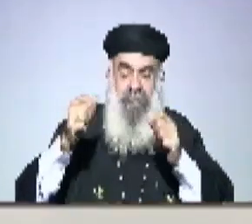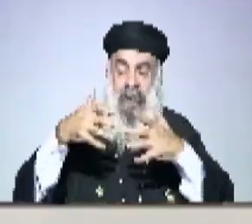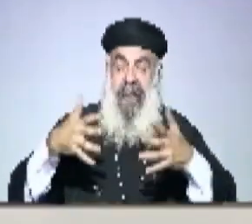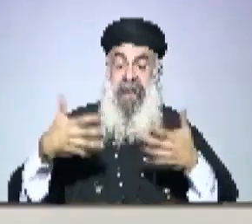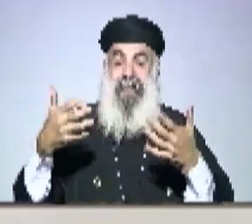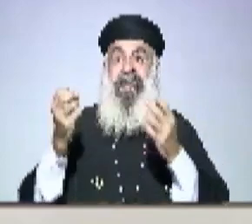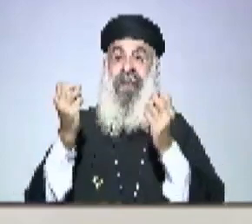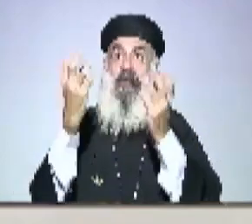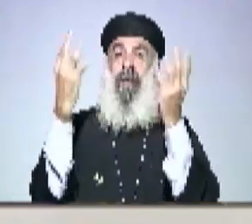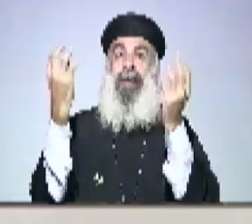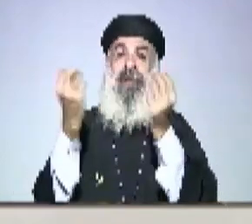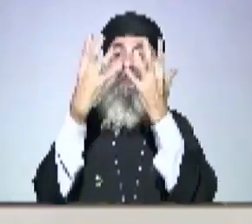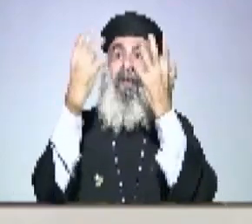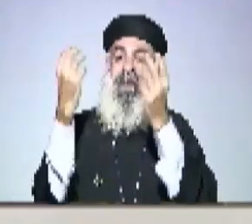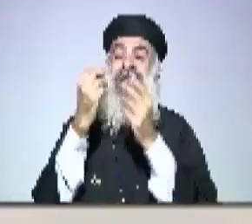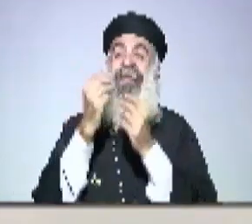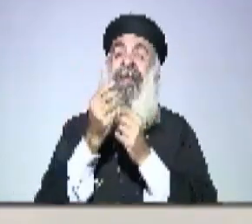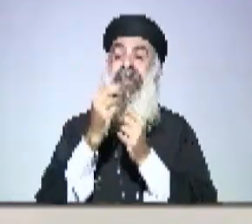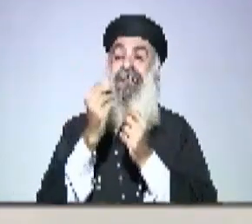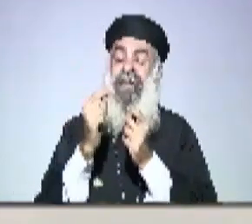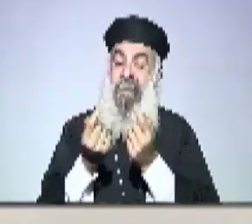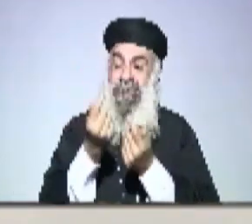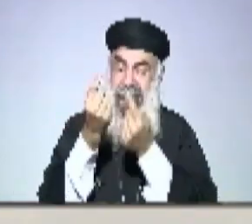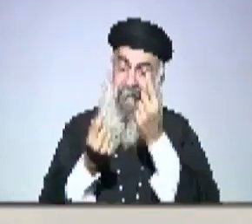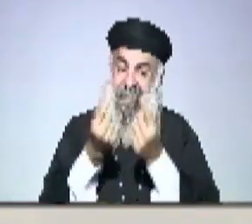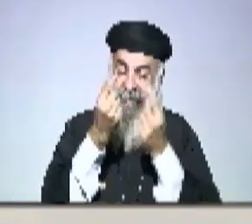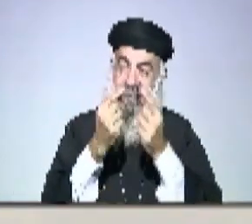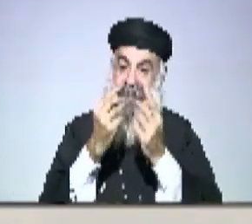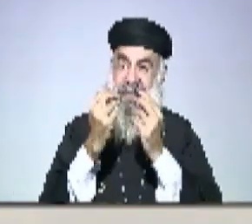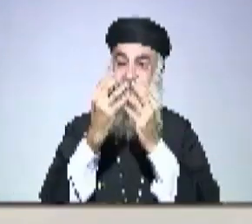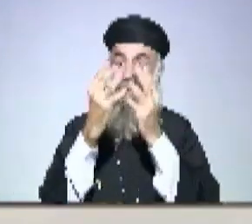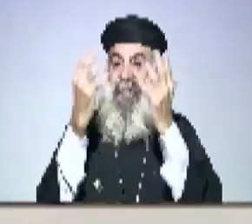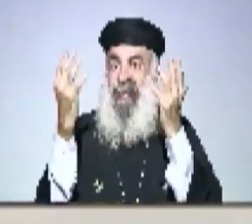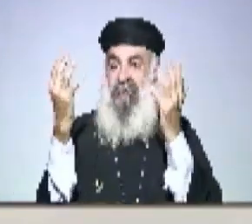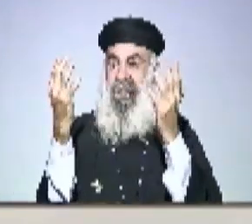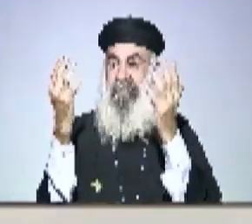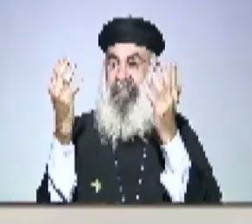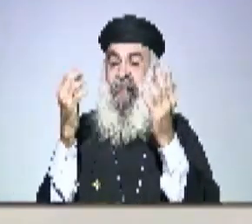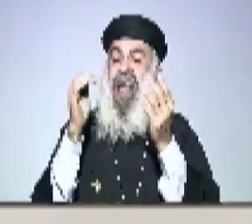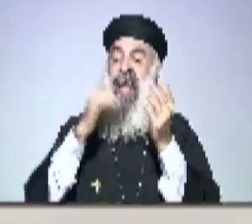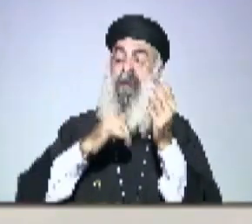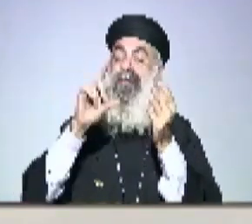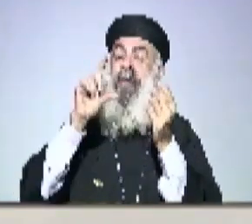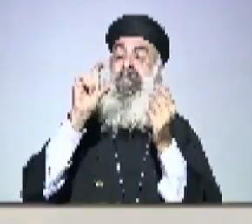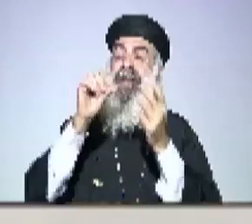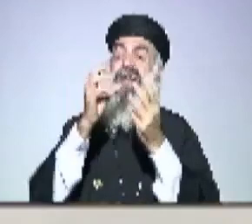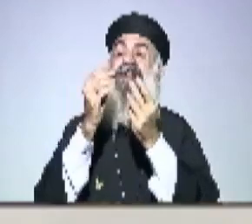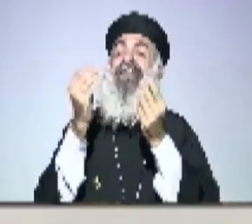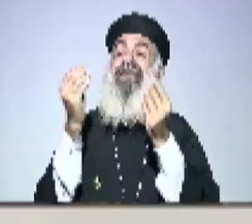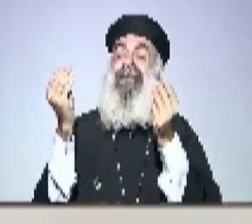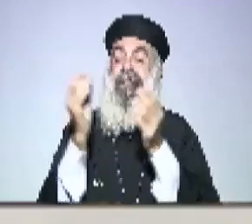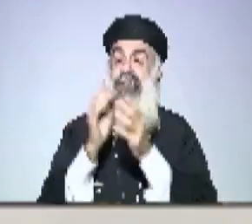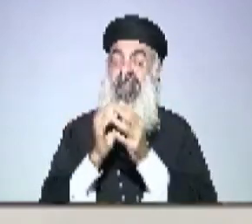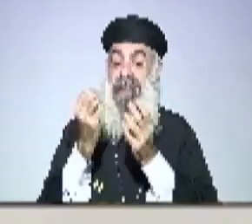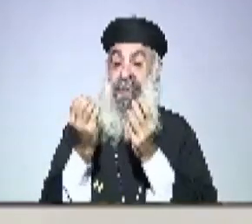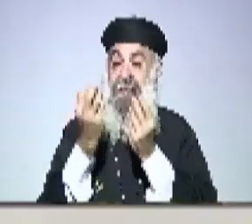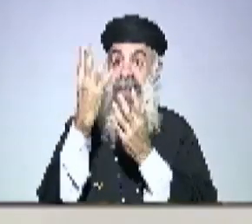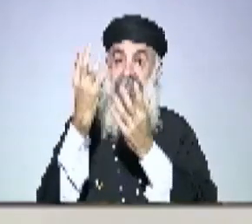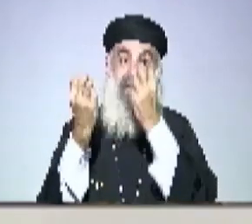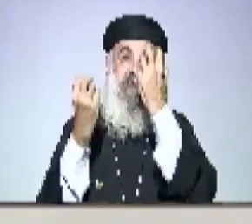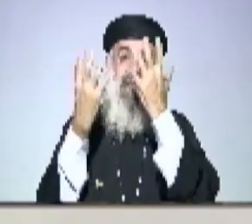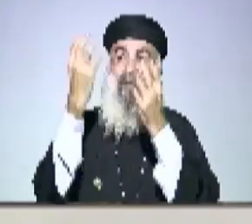برجس النرجس ده نوع من النبات يحتاج مياه كثيره يظهر